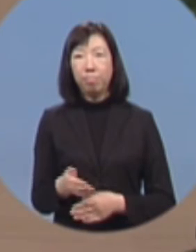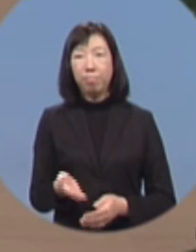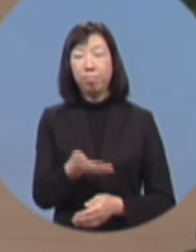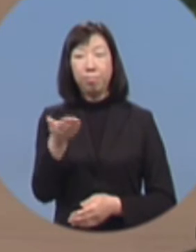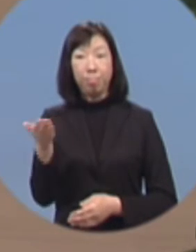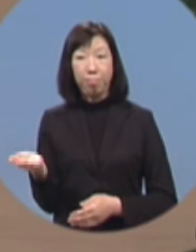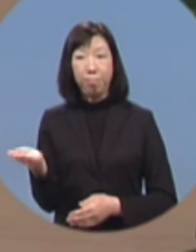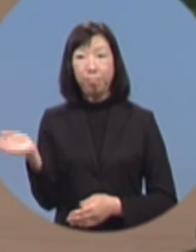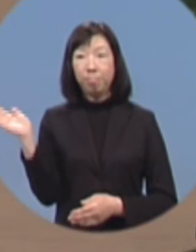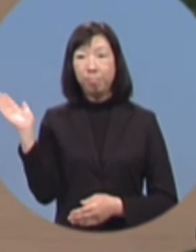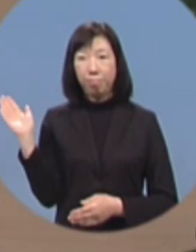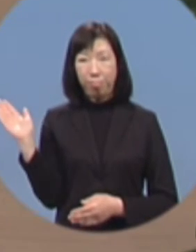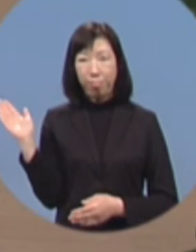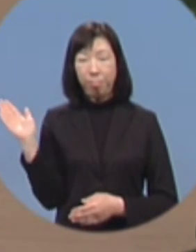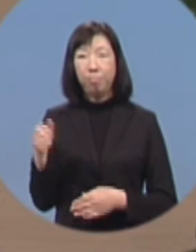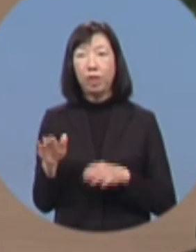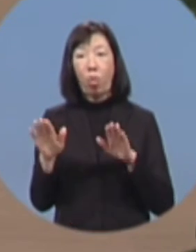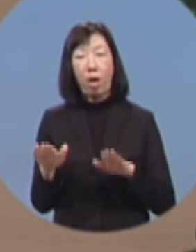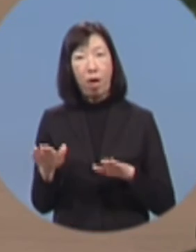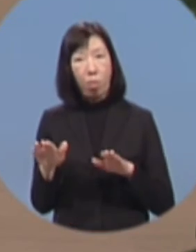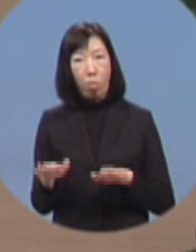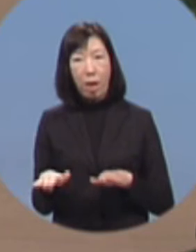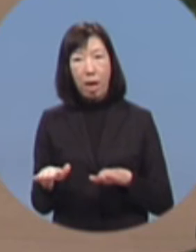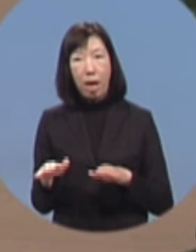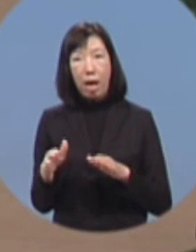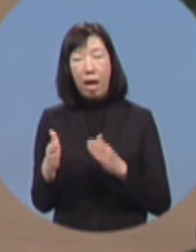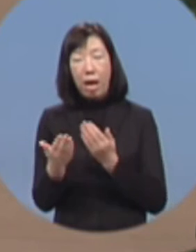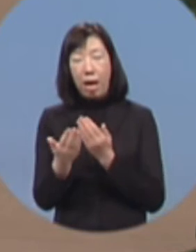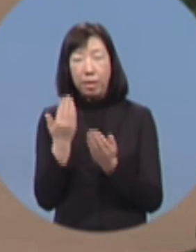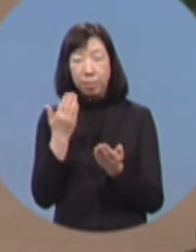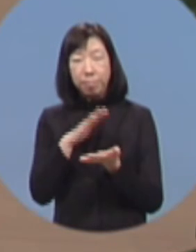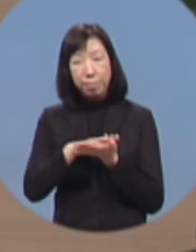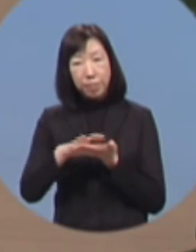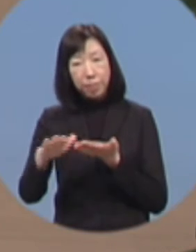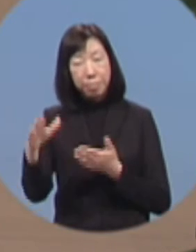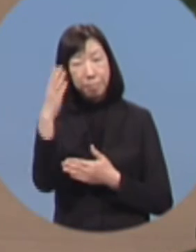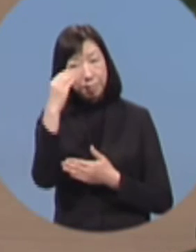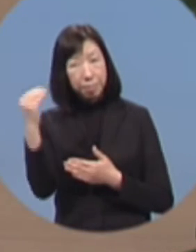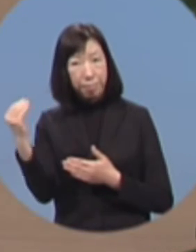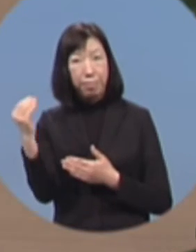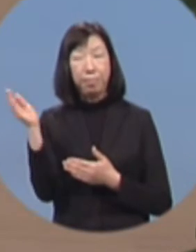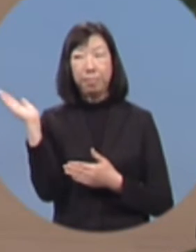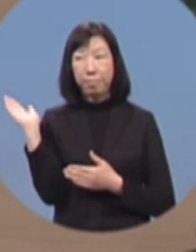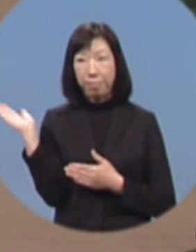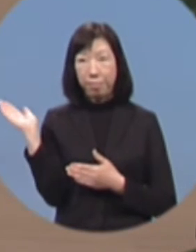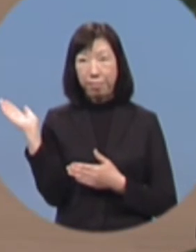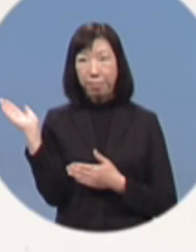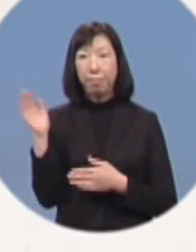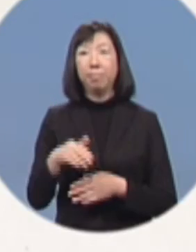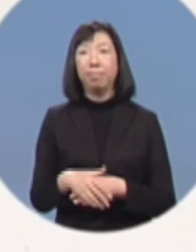続いては千葉コンシェルジュのコーナー。今回はその鮮やかさに思わず目を奪われてしまうこちら、